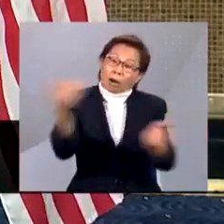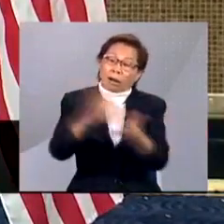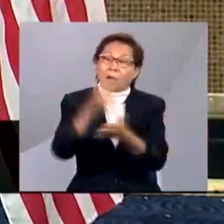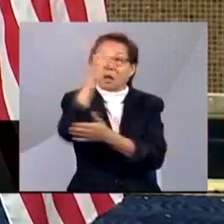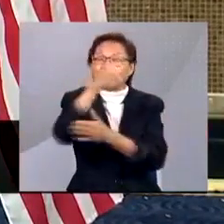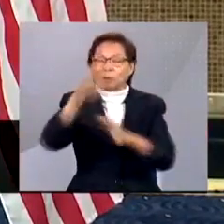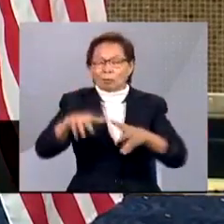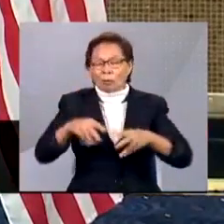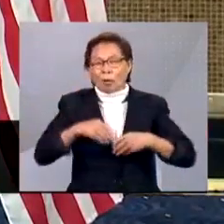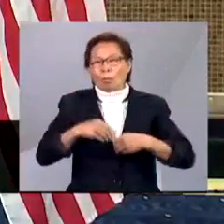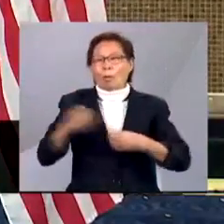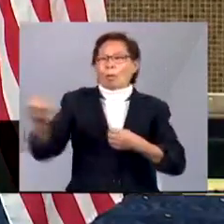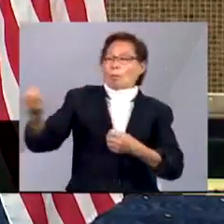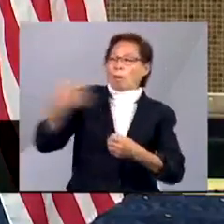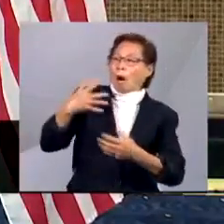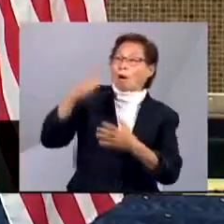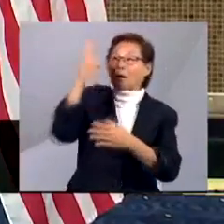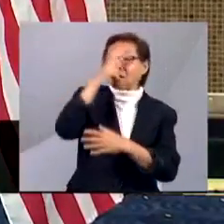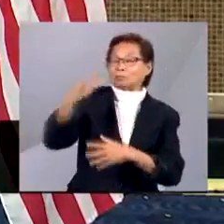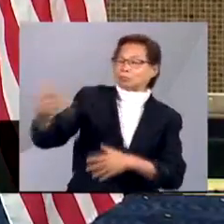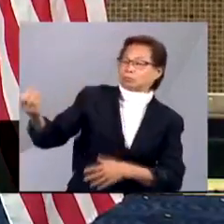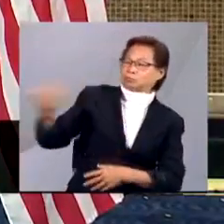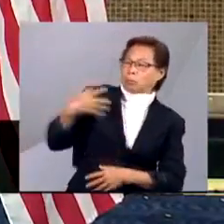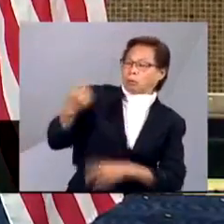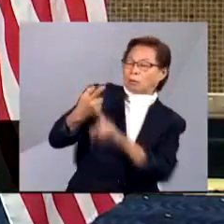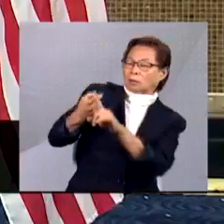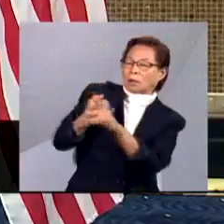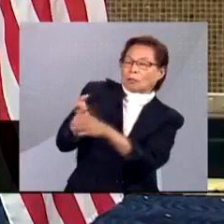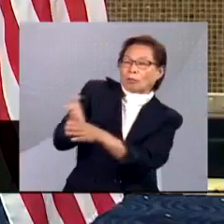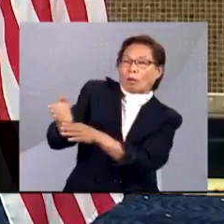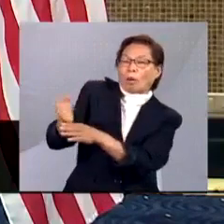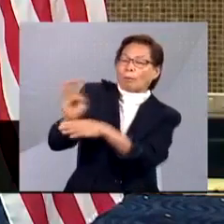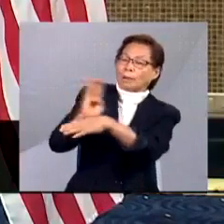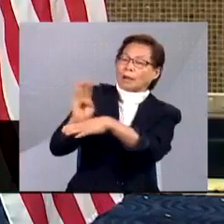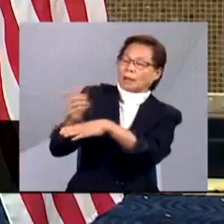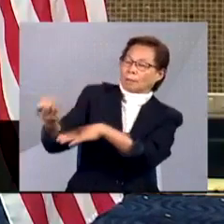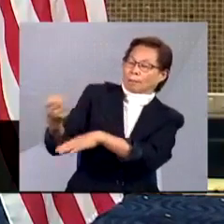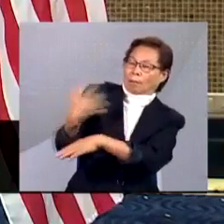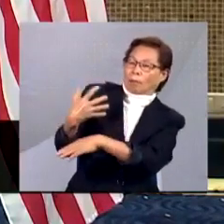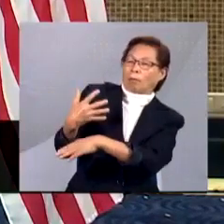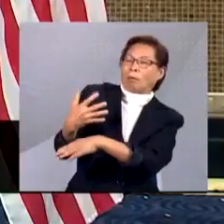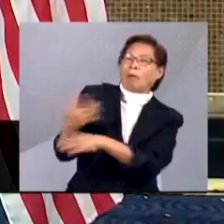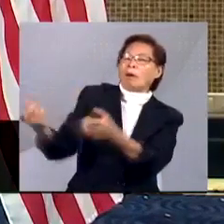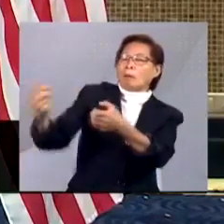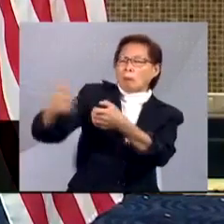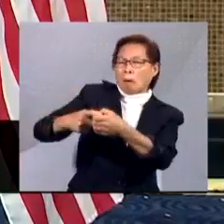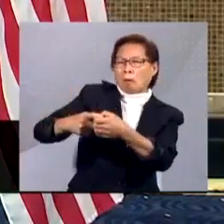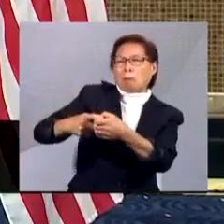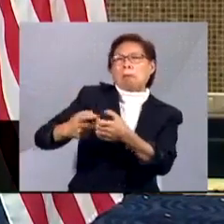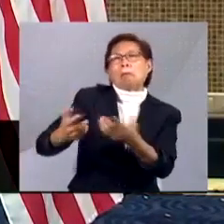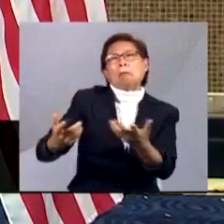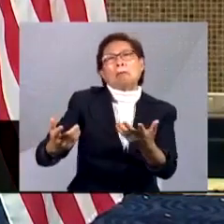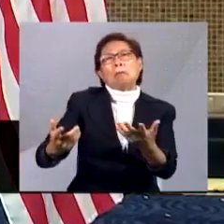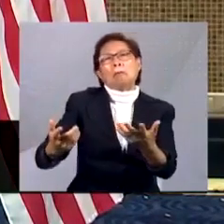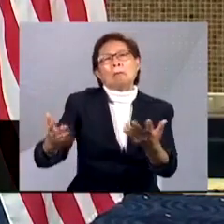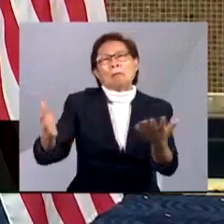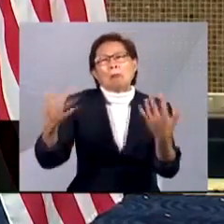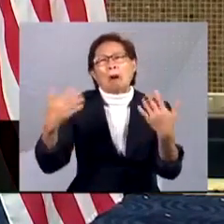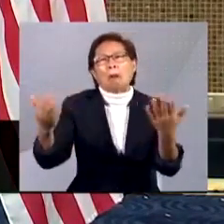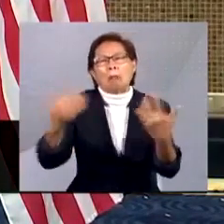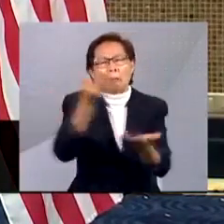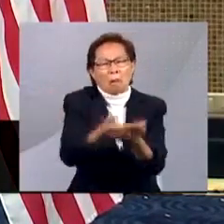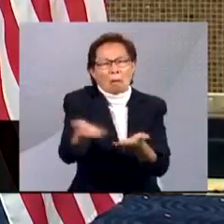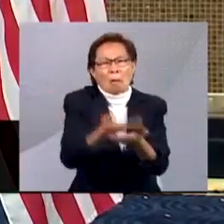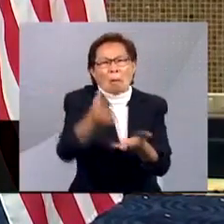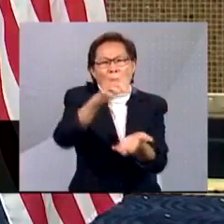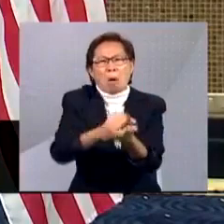telah menerima maklum balas daripada sektor perniagaan mengenai pengurangan permintaan daripada